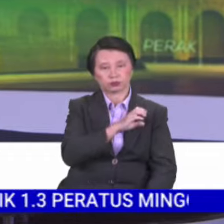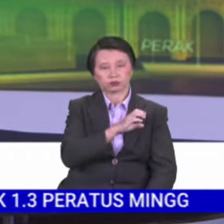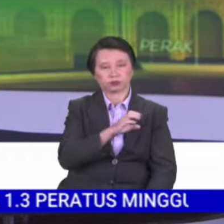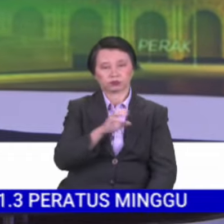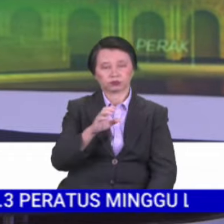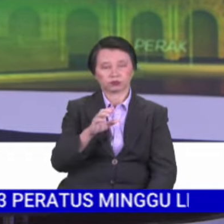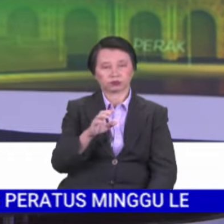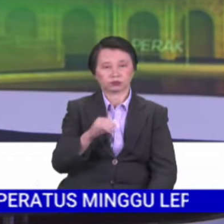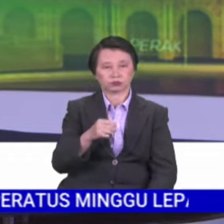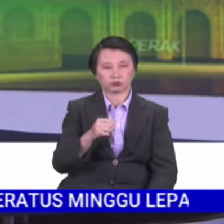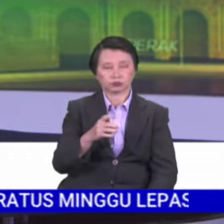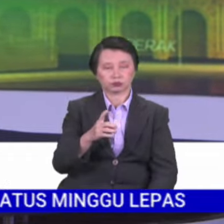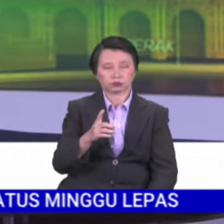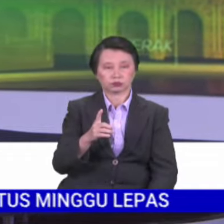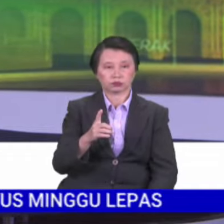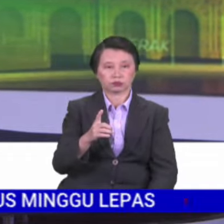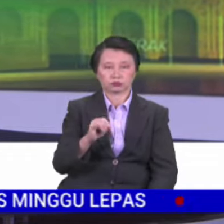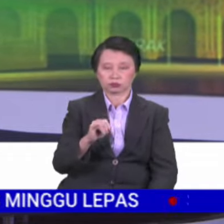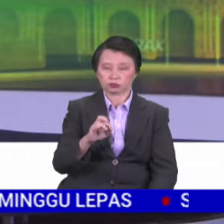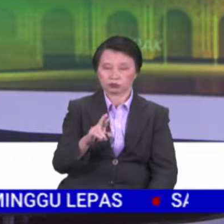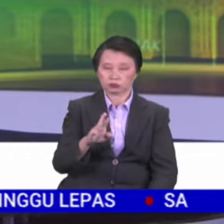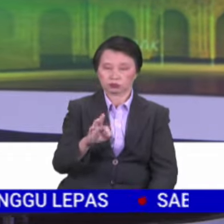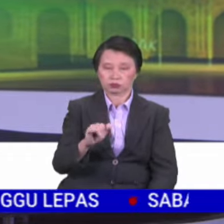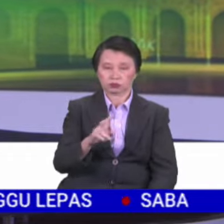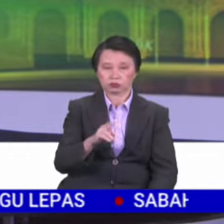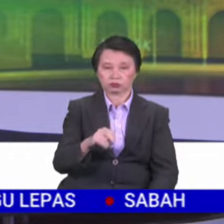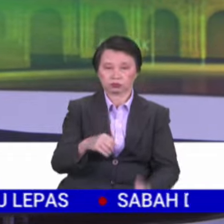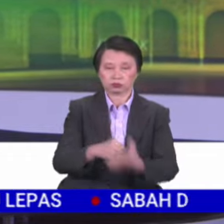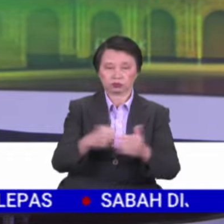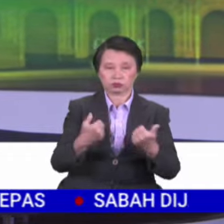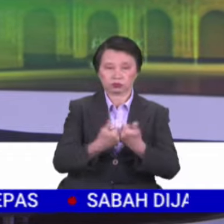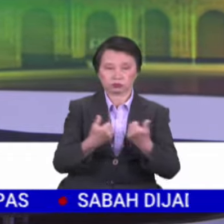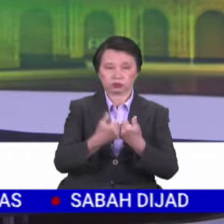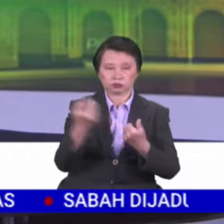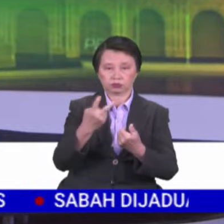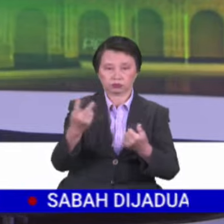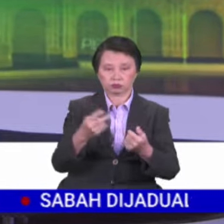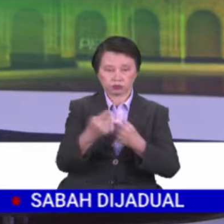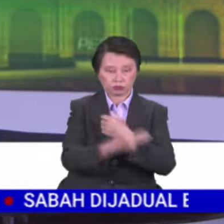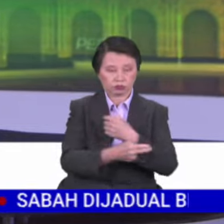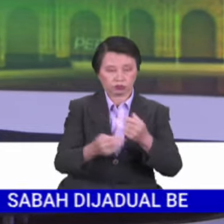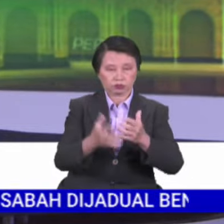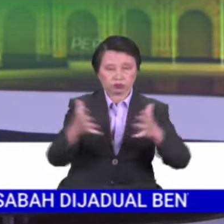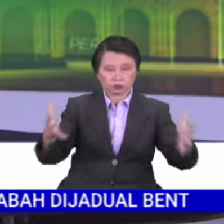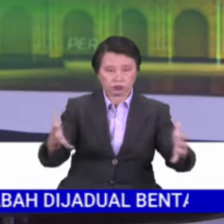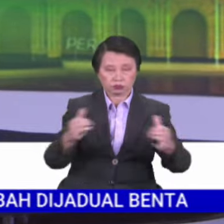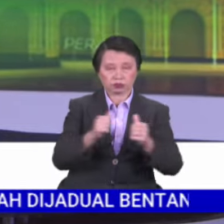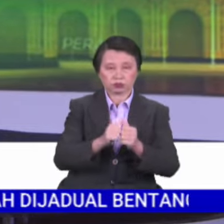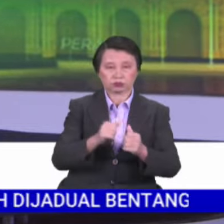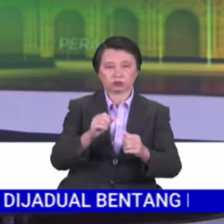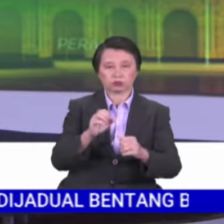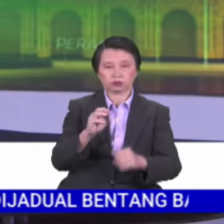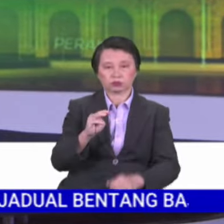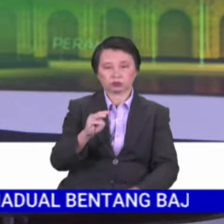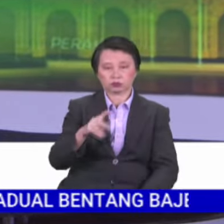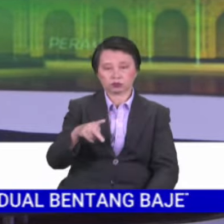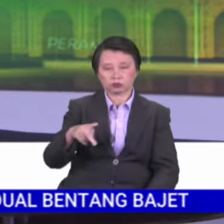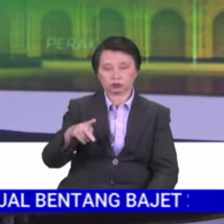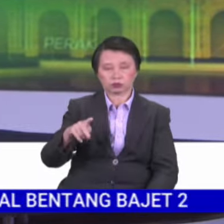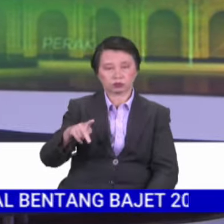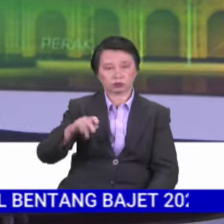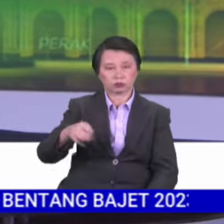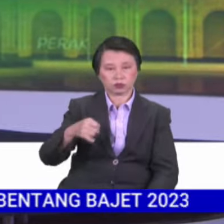FC Irfan Bakti Abu Salim menjelang aksi pertama dua gergasi tanah air itu di Stadium MBPJ malam